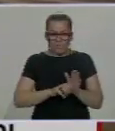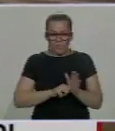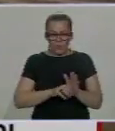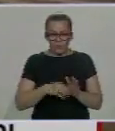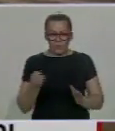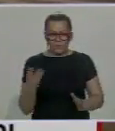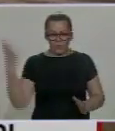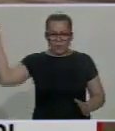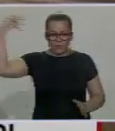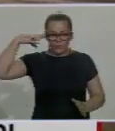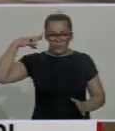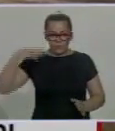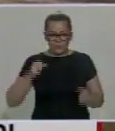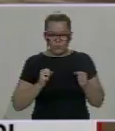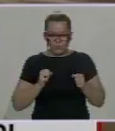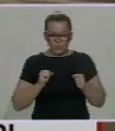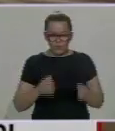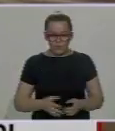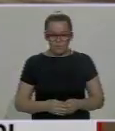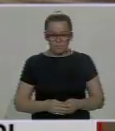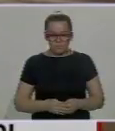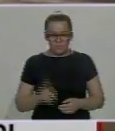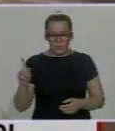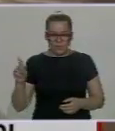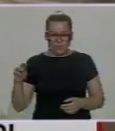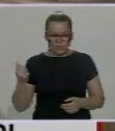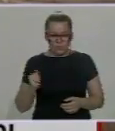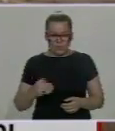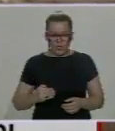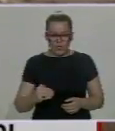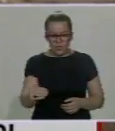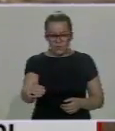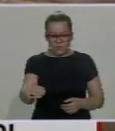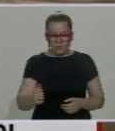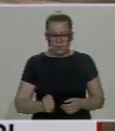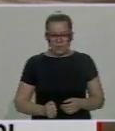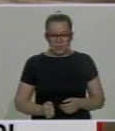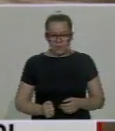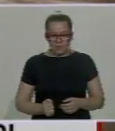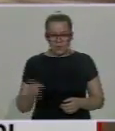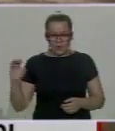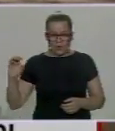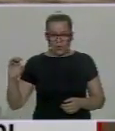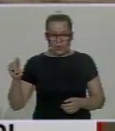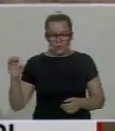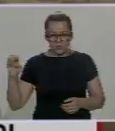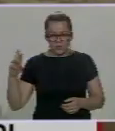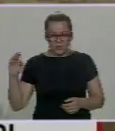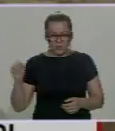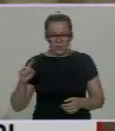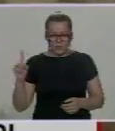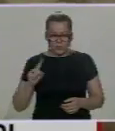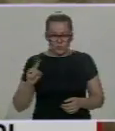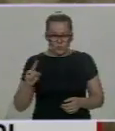suferă, grâu da, a intrat deja în coacere. Nu-i mai